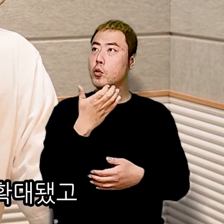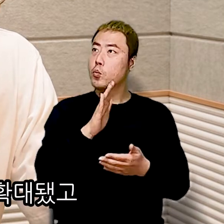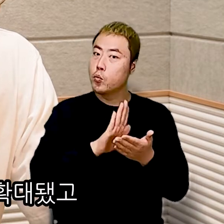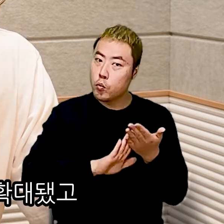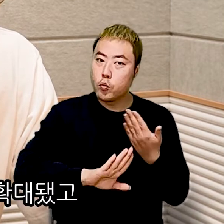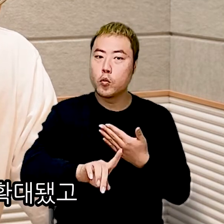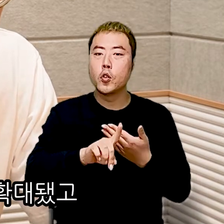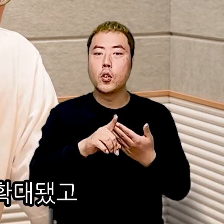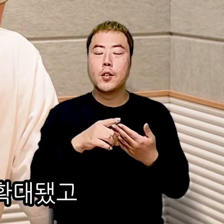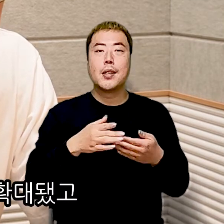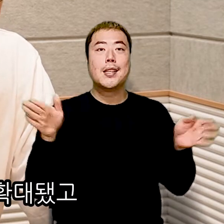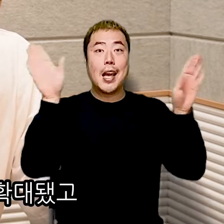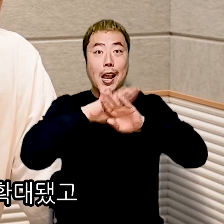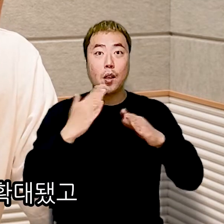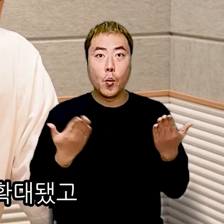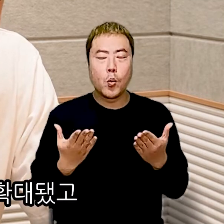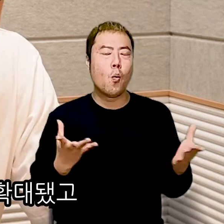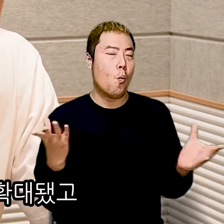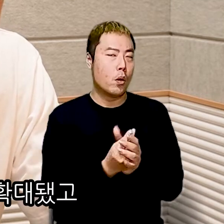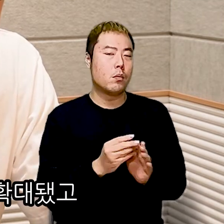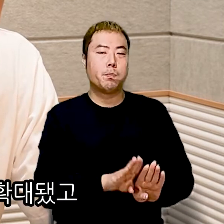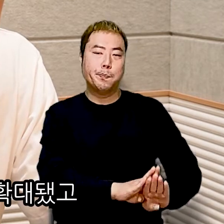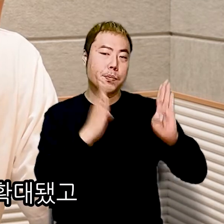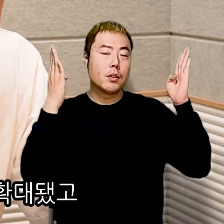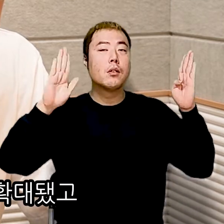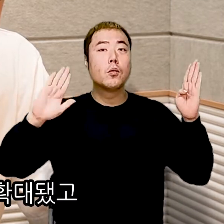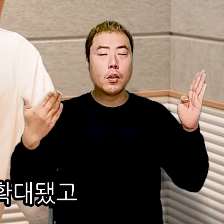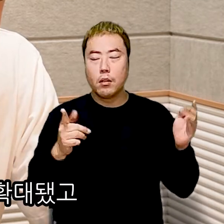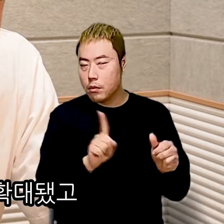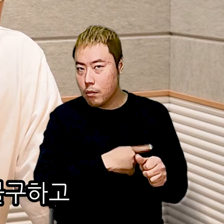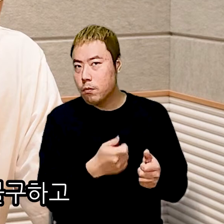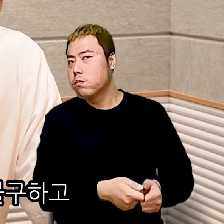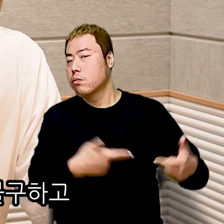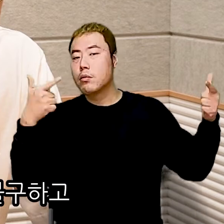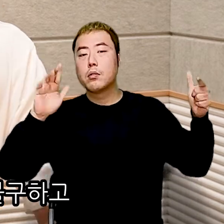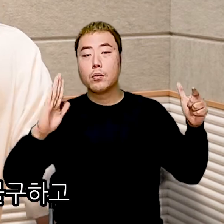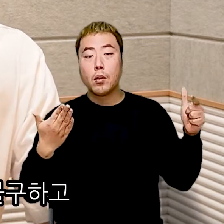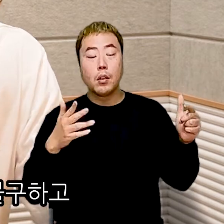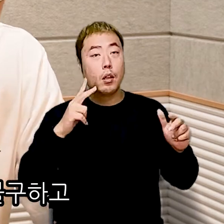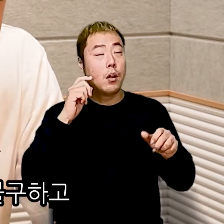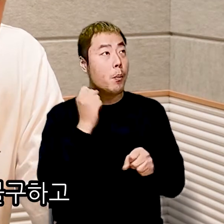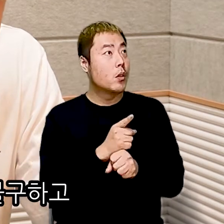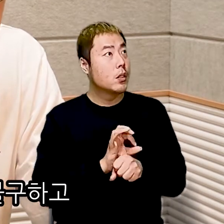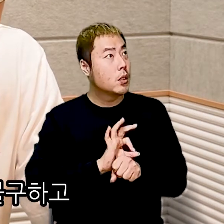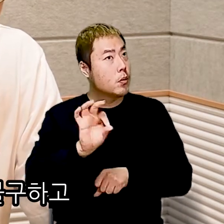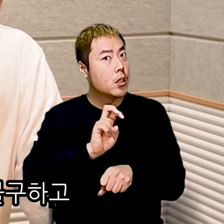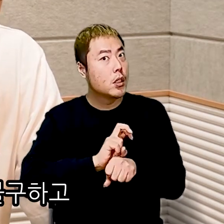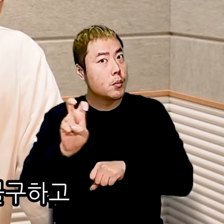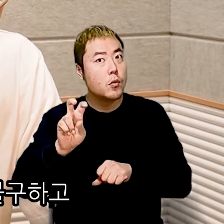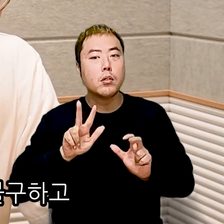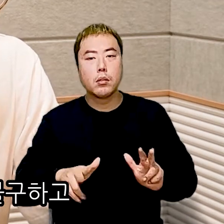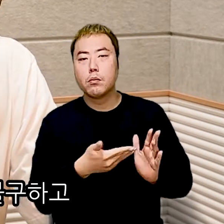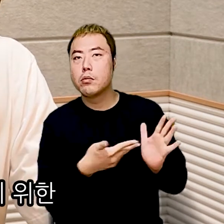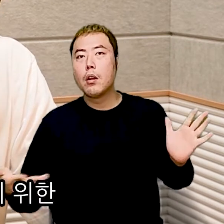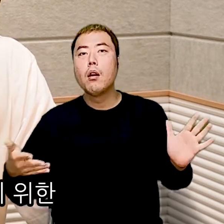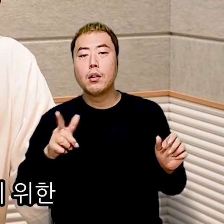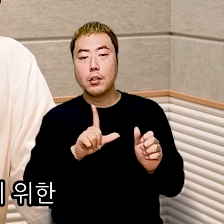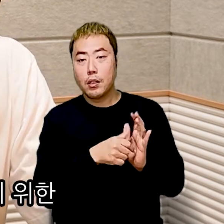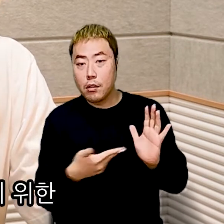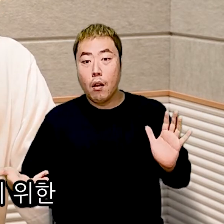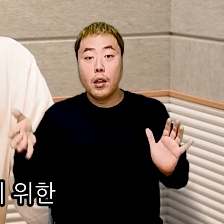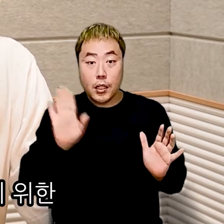지나면서 완전히 대거 열리면서 야간 노동이 확대가 됐고 벌써 한 10년이 넘어간 상황임에도 불구하고